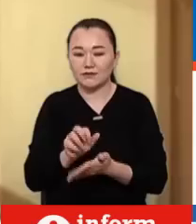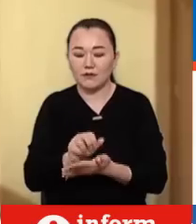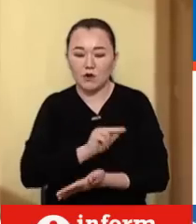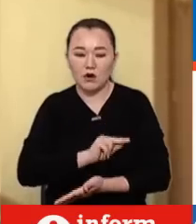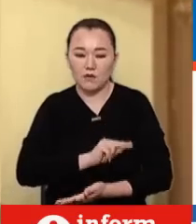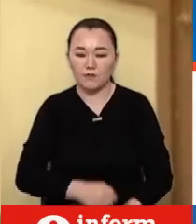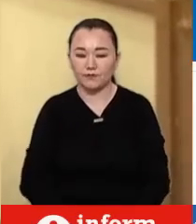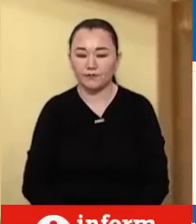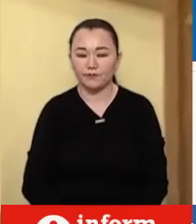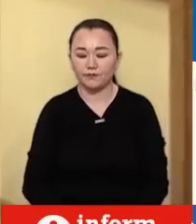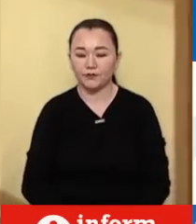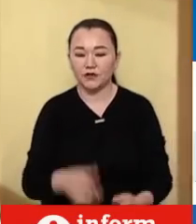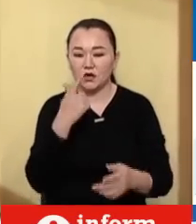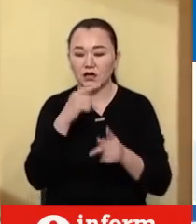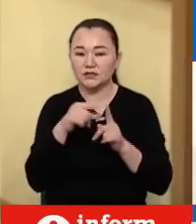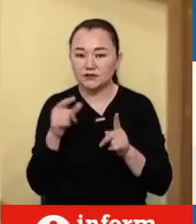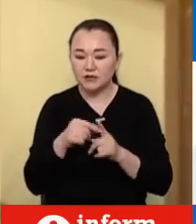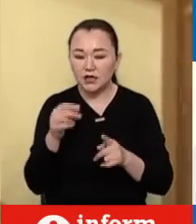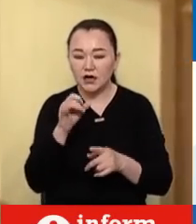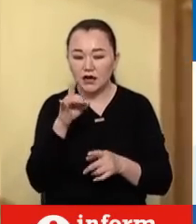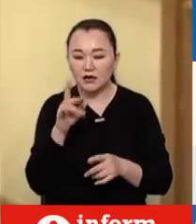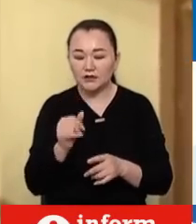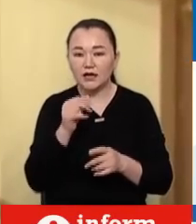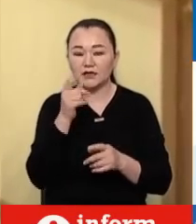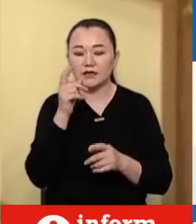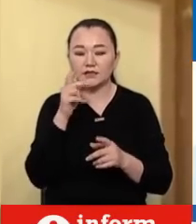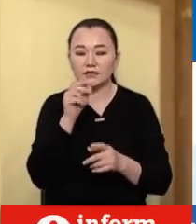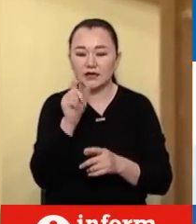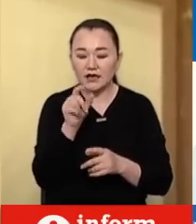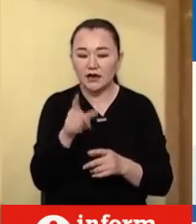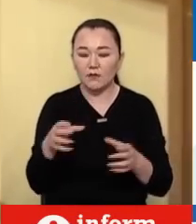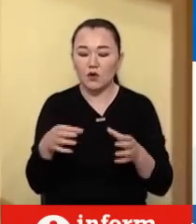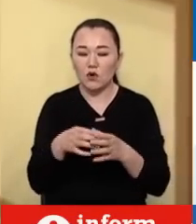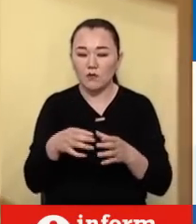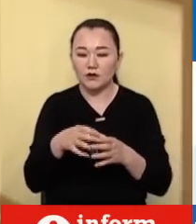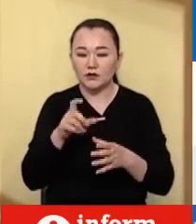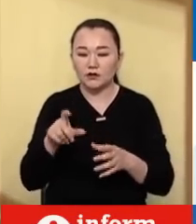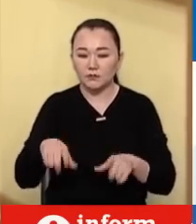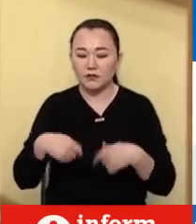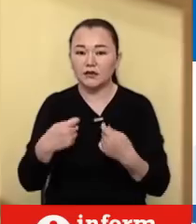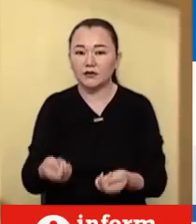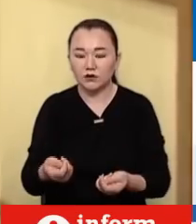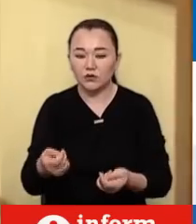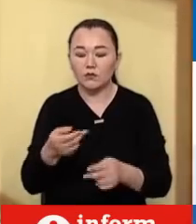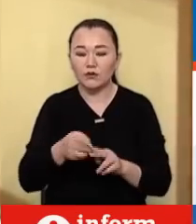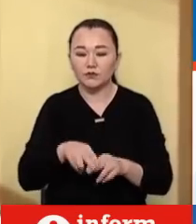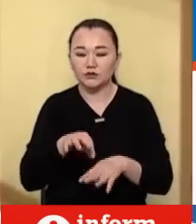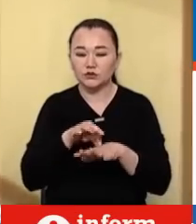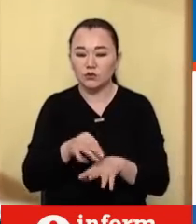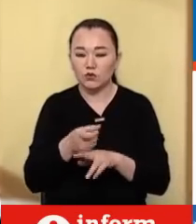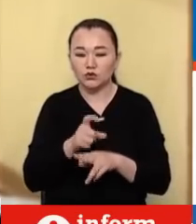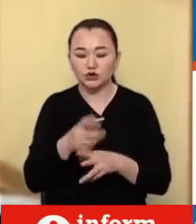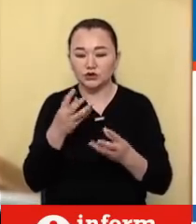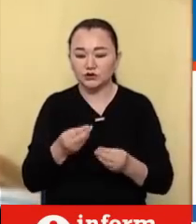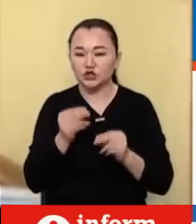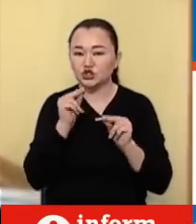дейді. YouTube арна, одан кейін Telegram арнаның барлығы ол командадағы балаларға тиісті болды. Себебі оны жүргізуге де қазіргі таңда